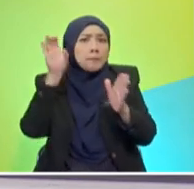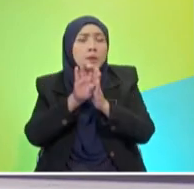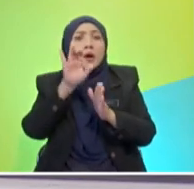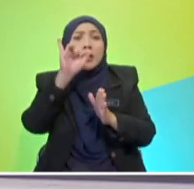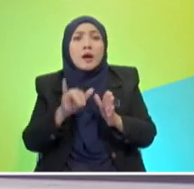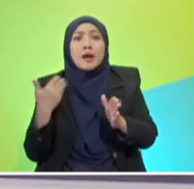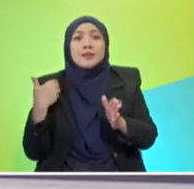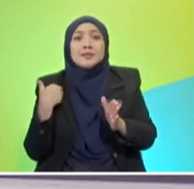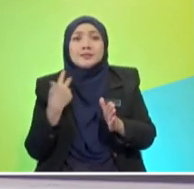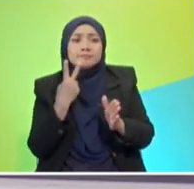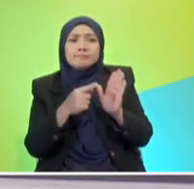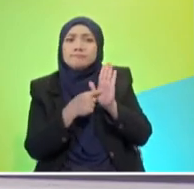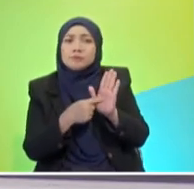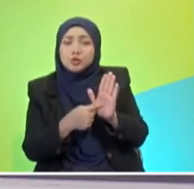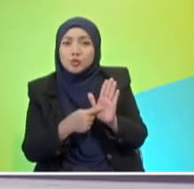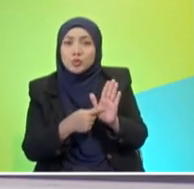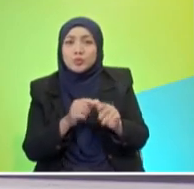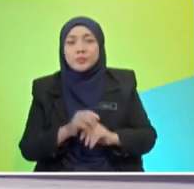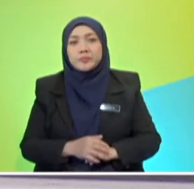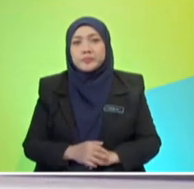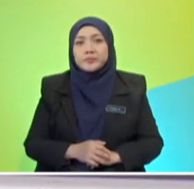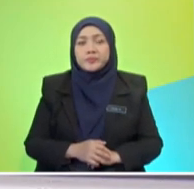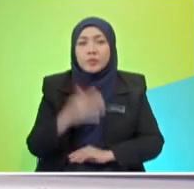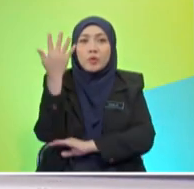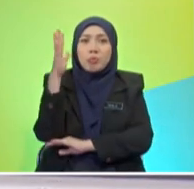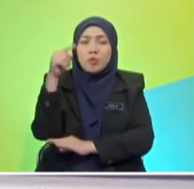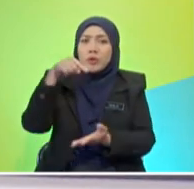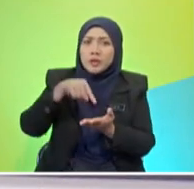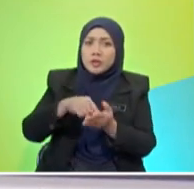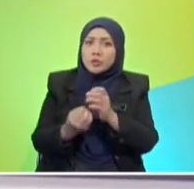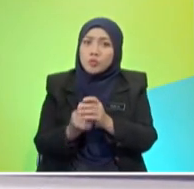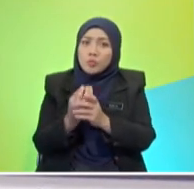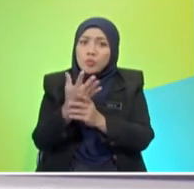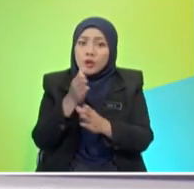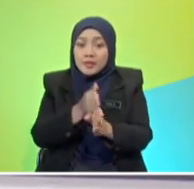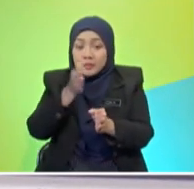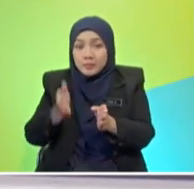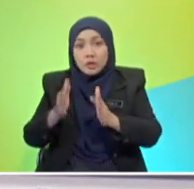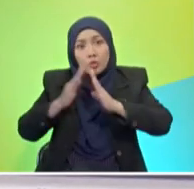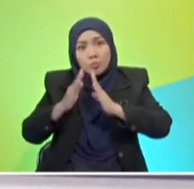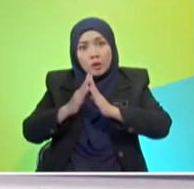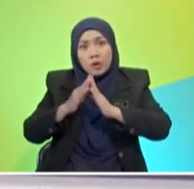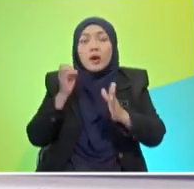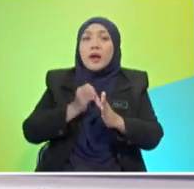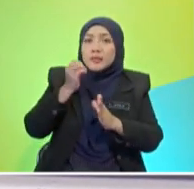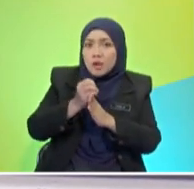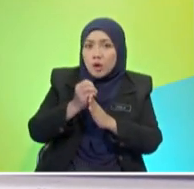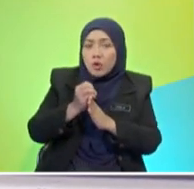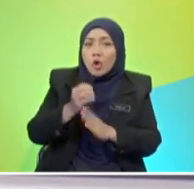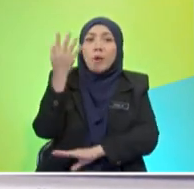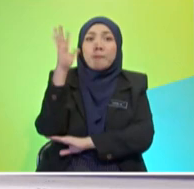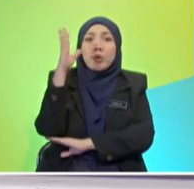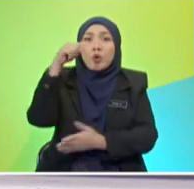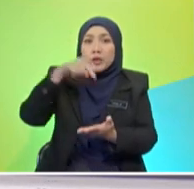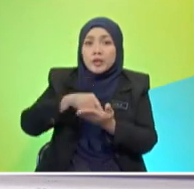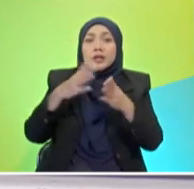Okey, sebelah gambar ni pun ada pernyataan cikgu. Pokok ini tumbuh di tepi rumah atau pokok ini